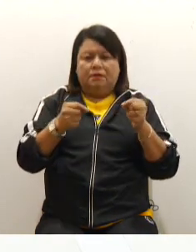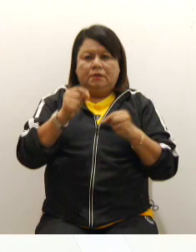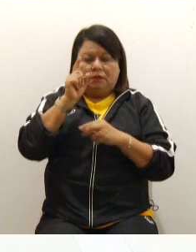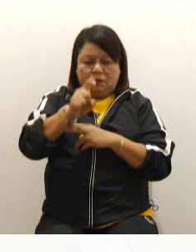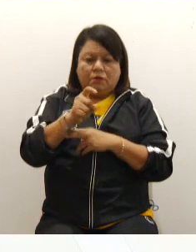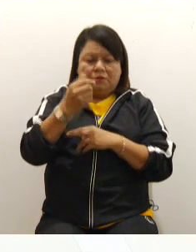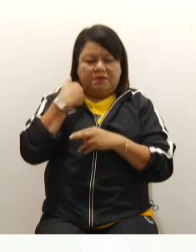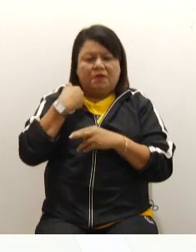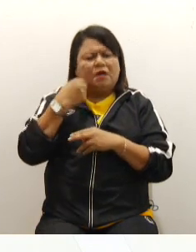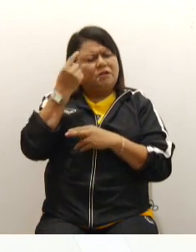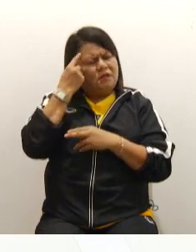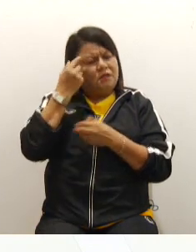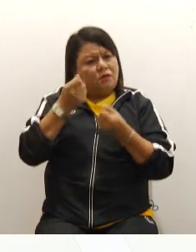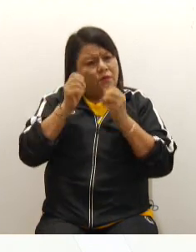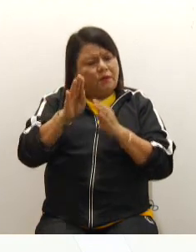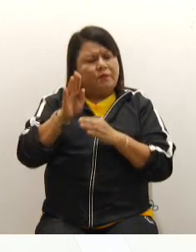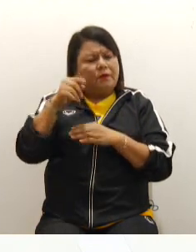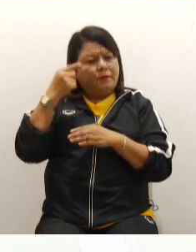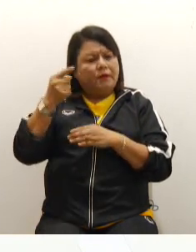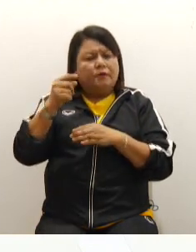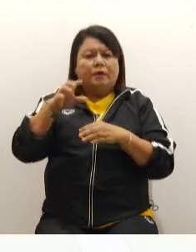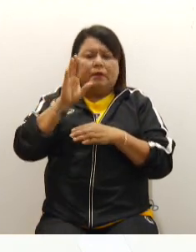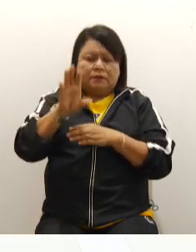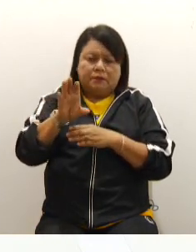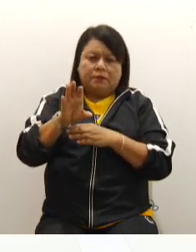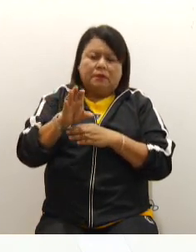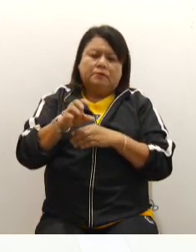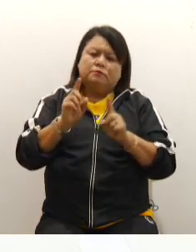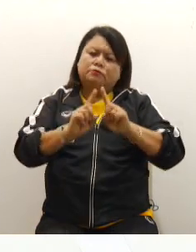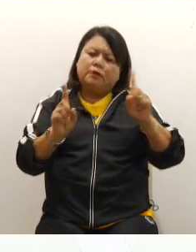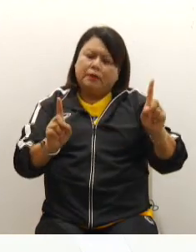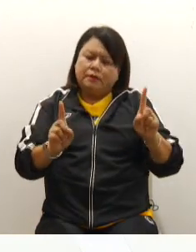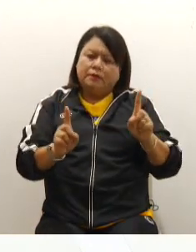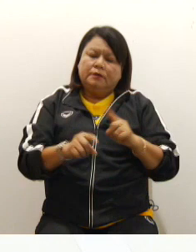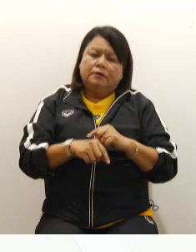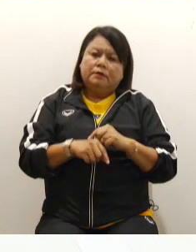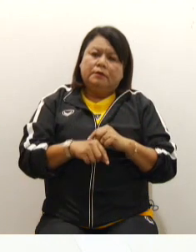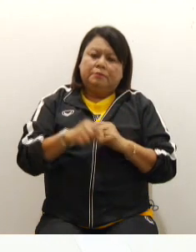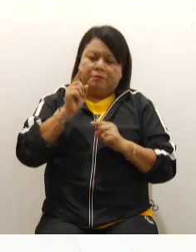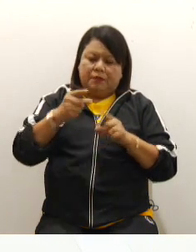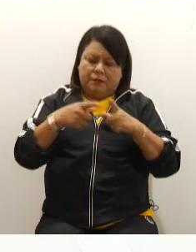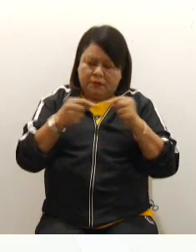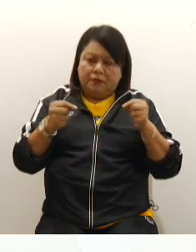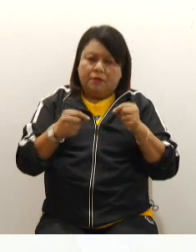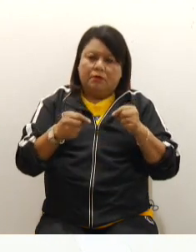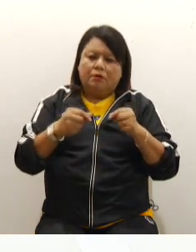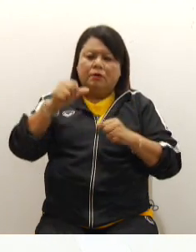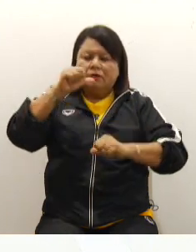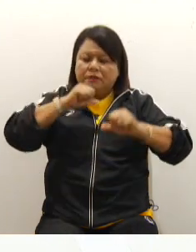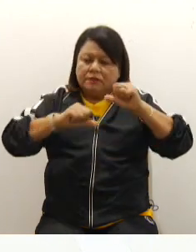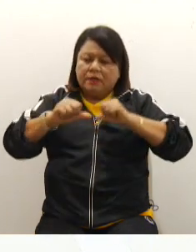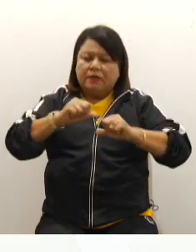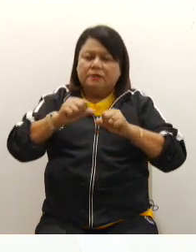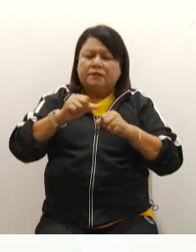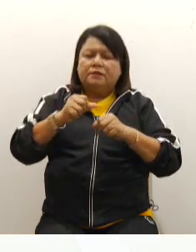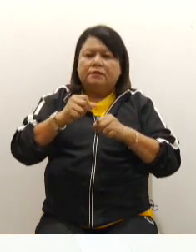เกิดจากการวางแผนนะครับแล้วก็การติดตั้งไม่ว่าจะจุดโน้นจุดนี้หรือจะเป็นเรื่องของสารเคมีท